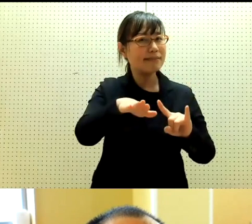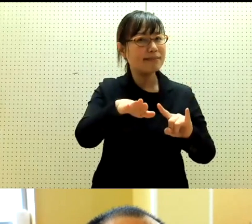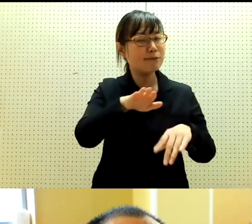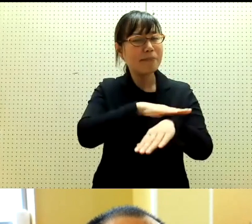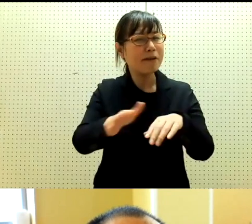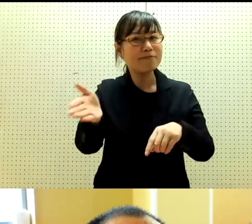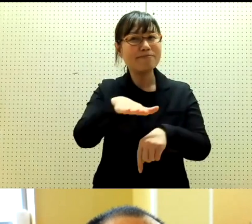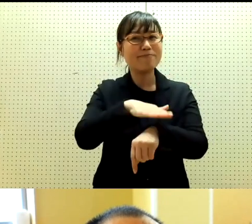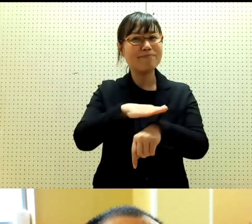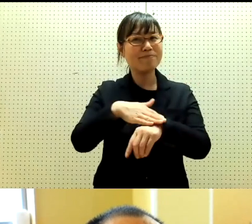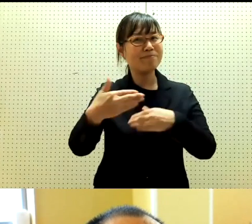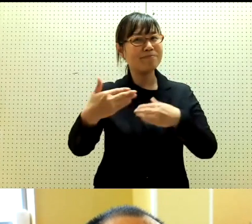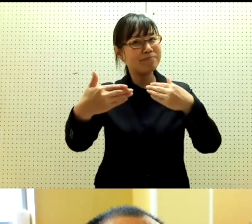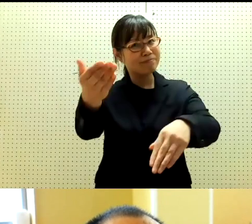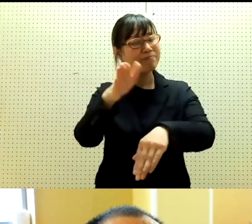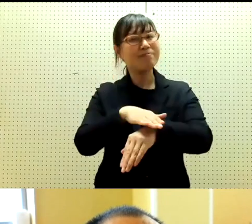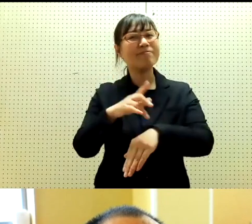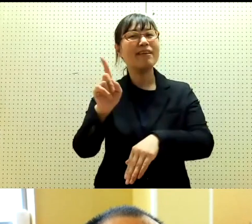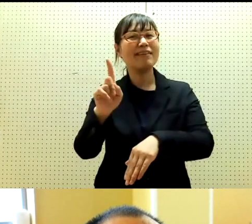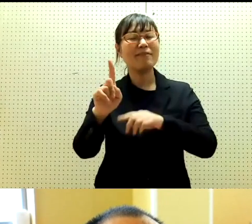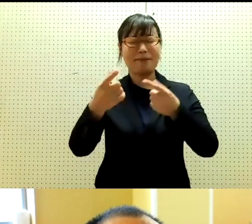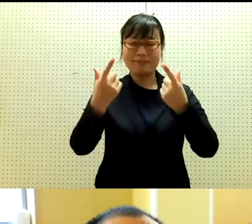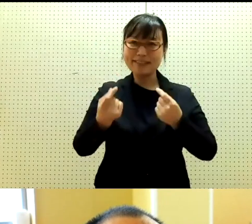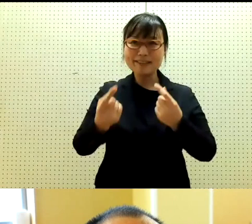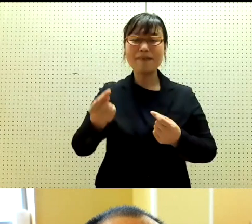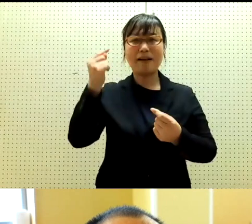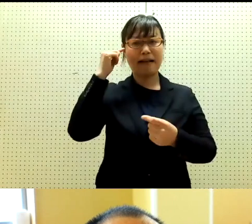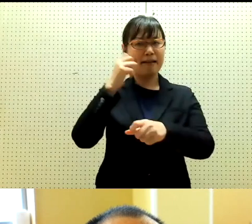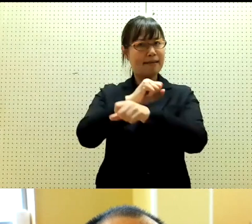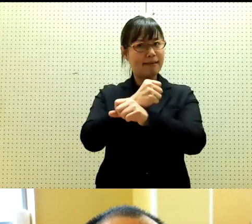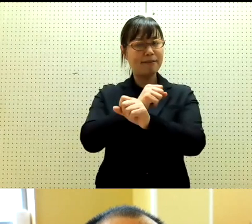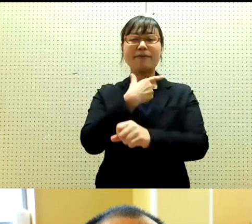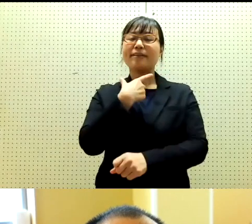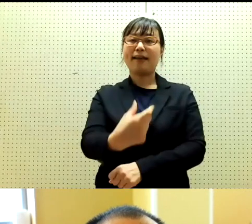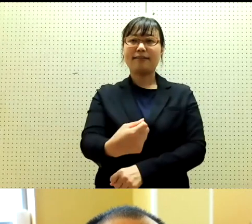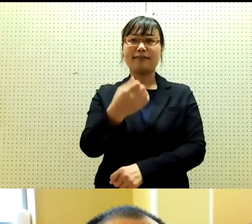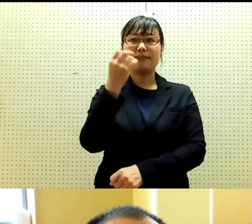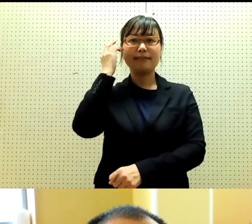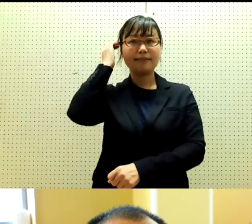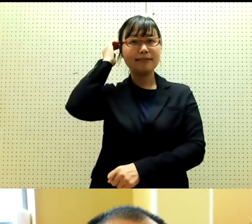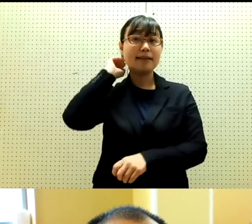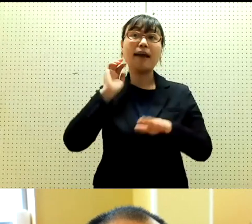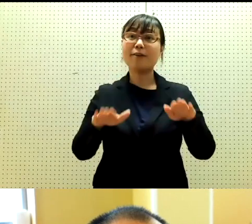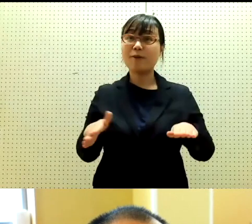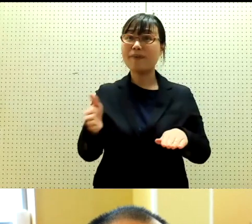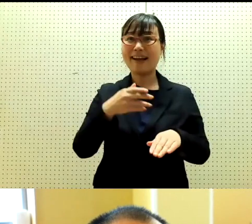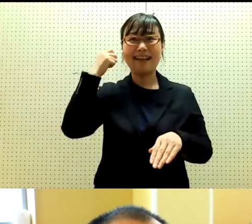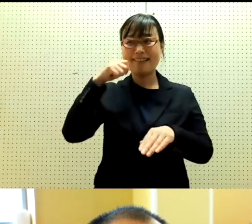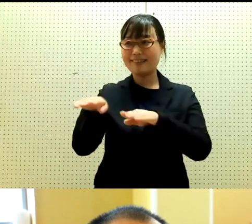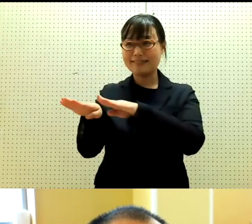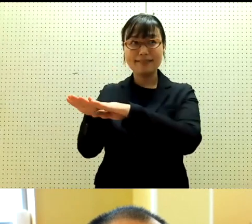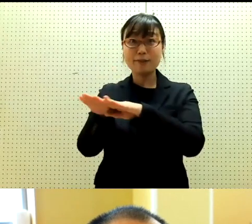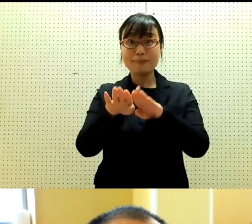ていくか、しっかりと、考え検討していきたいと思います。今日から夏休みが始まりました